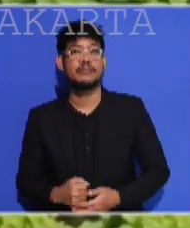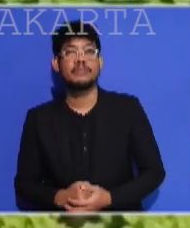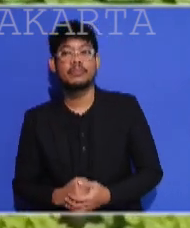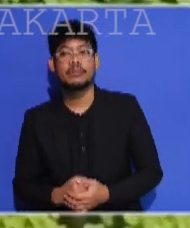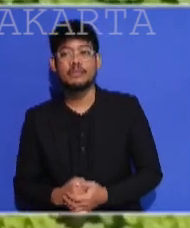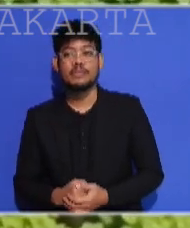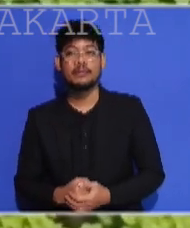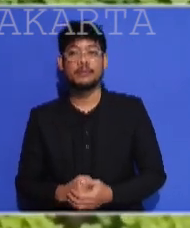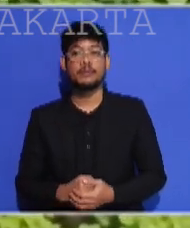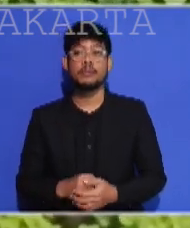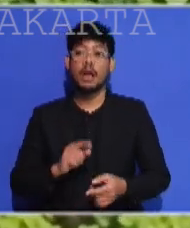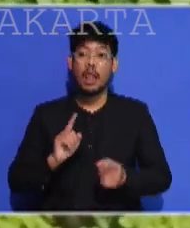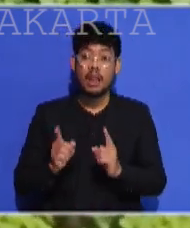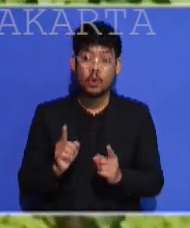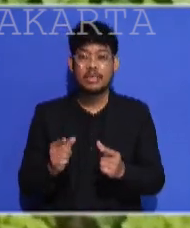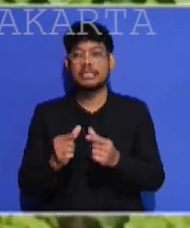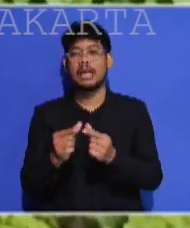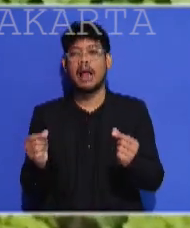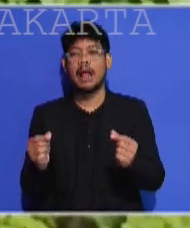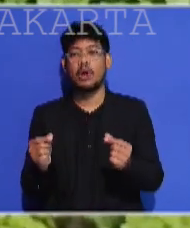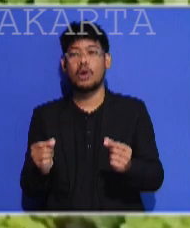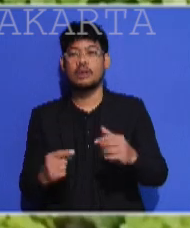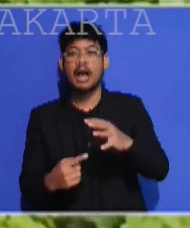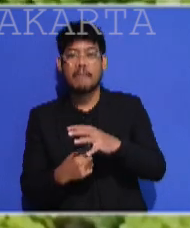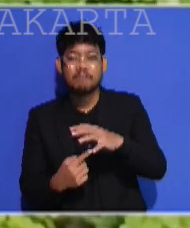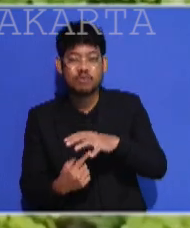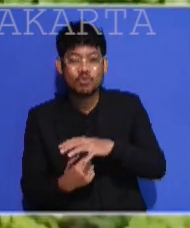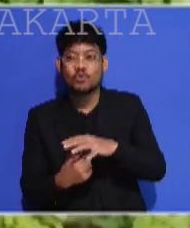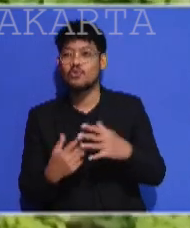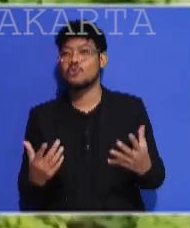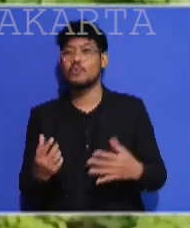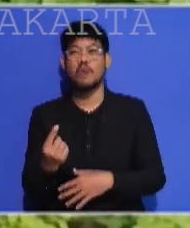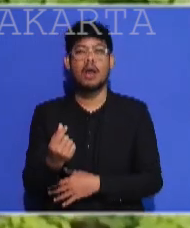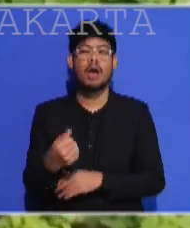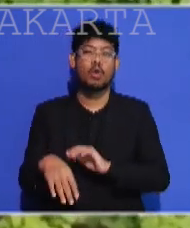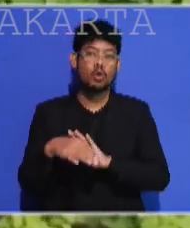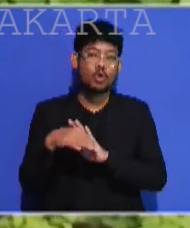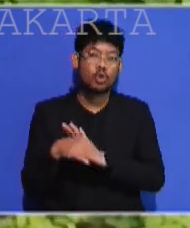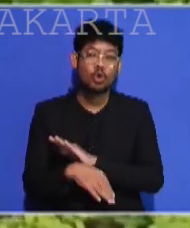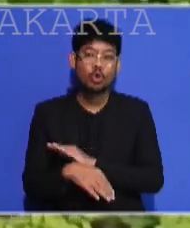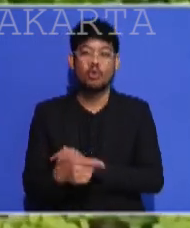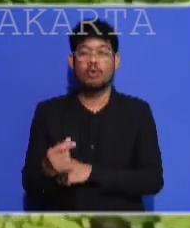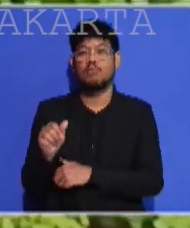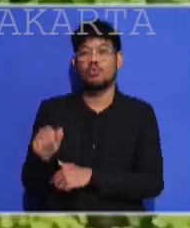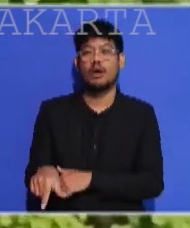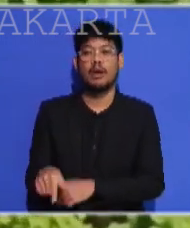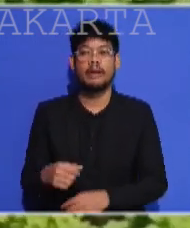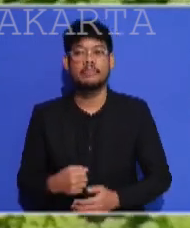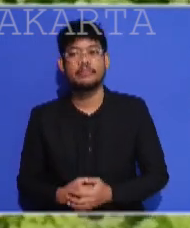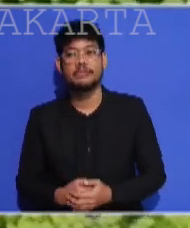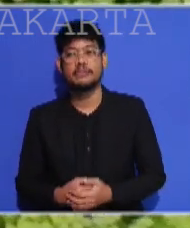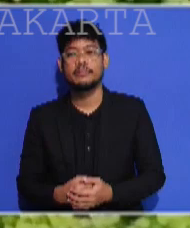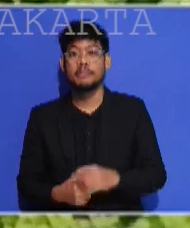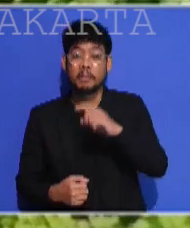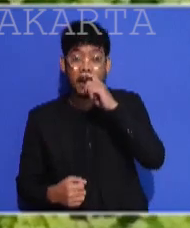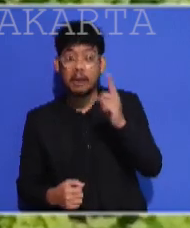nek godhong iki kok kena jamur ya harga jualnya ya ora payu, murah. Terus kedah pripun petani, Pak?